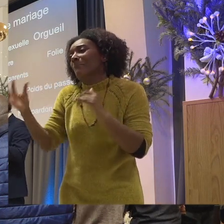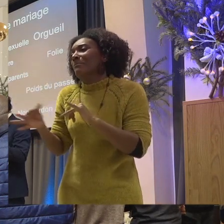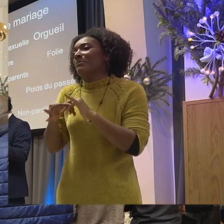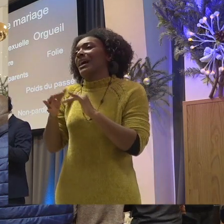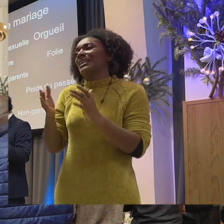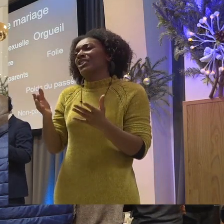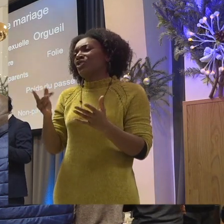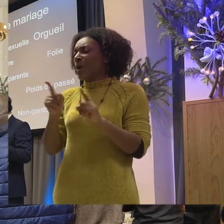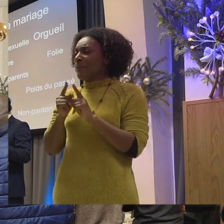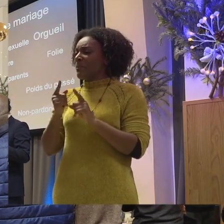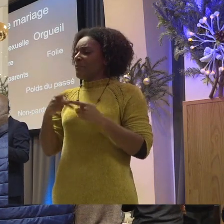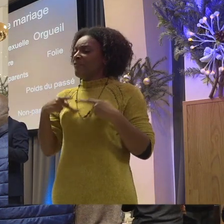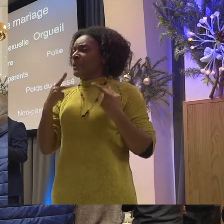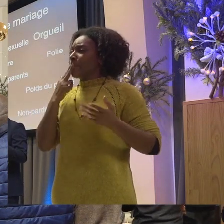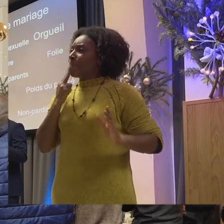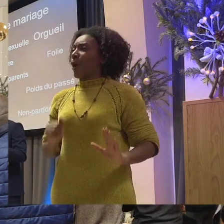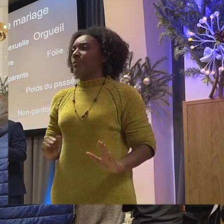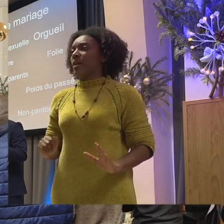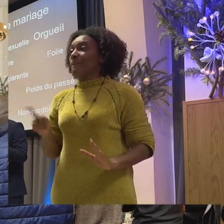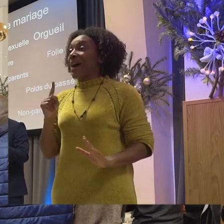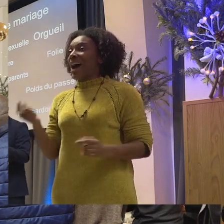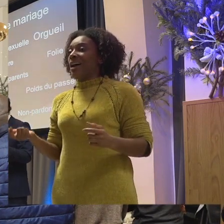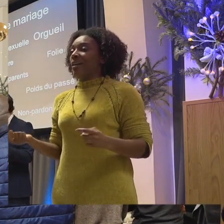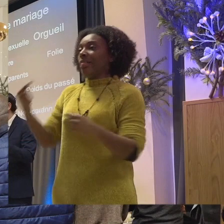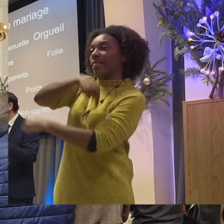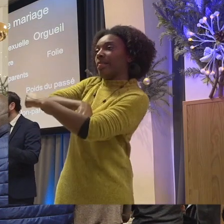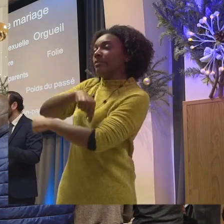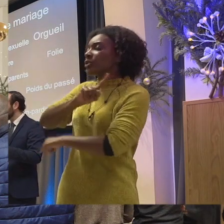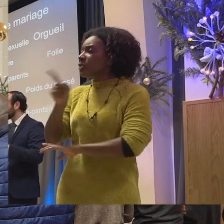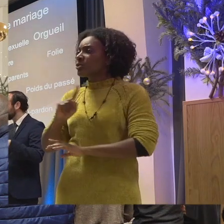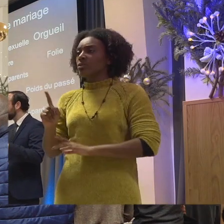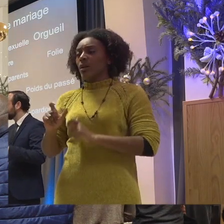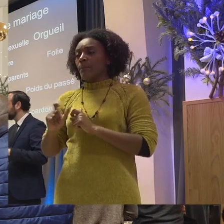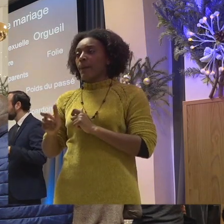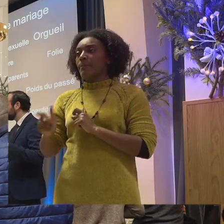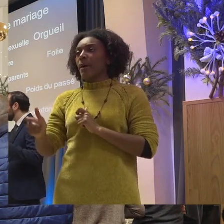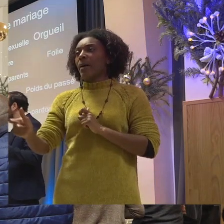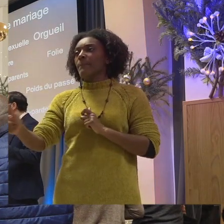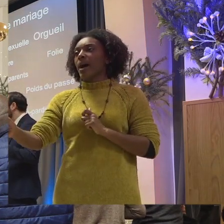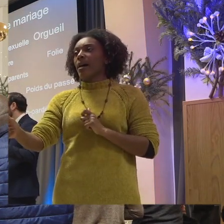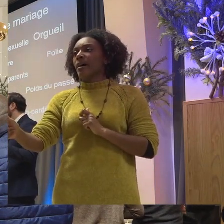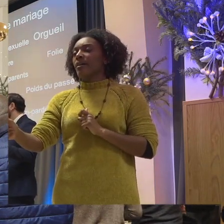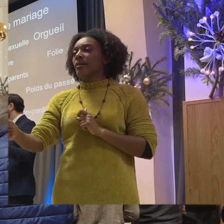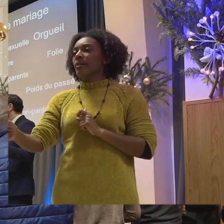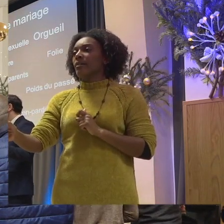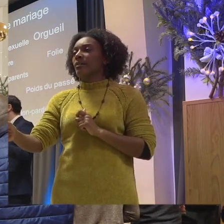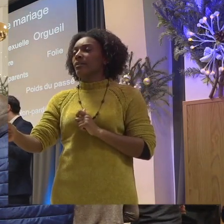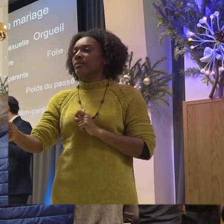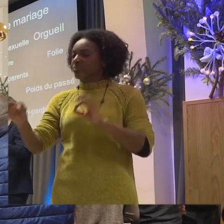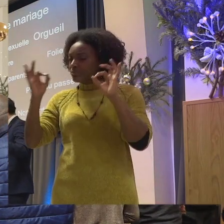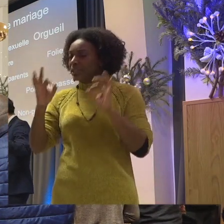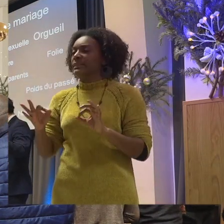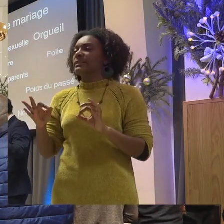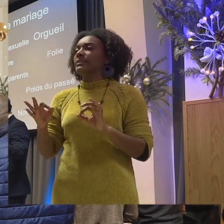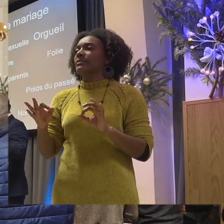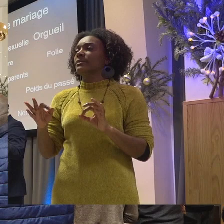selon ta parole, Seigneur Jésus. Au-delà de tout cela, Père, je te prie afin que la tradition, les coutumes, n'aient